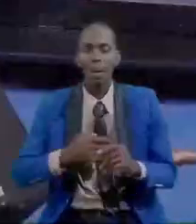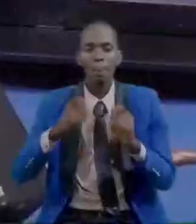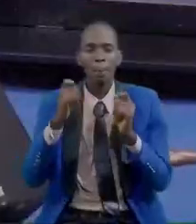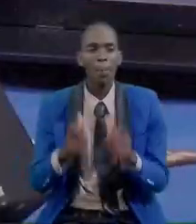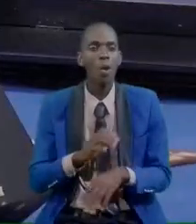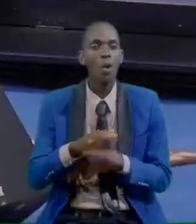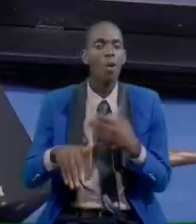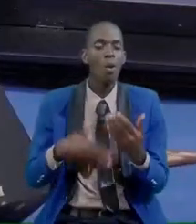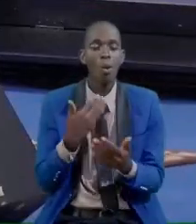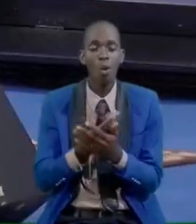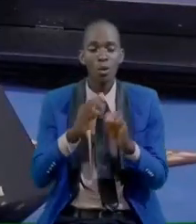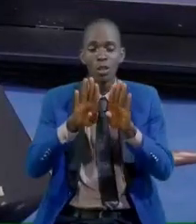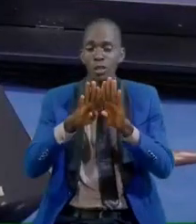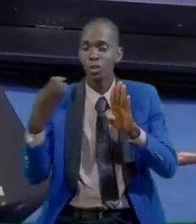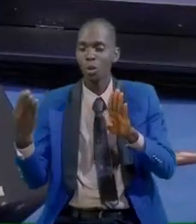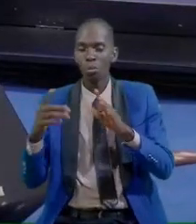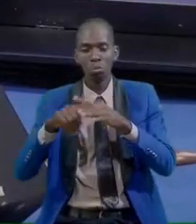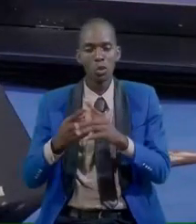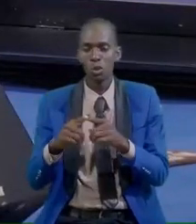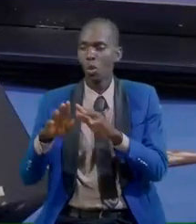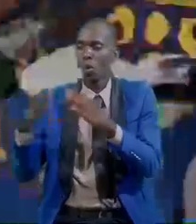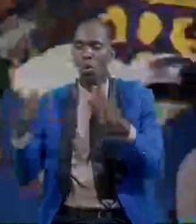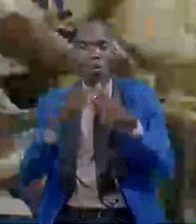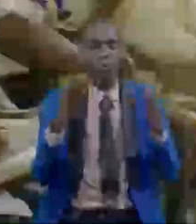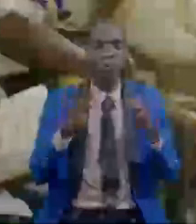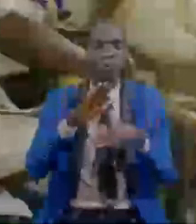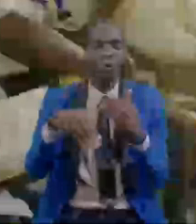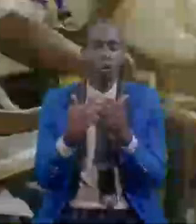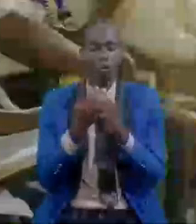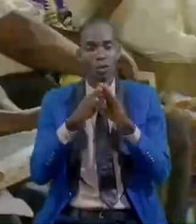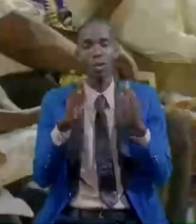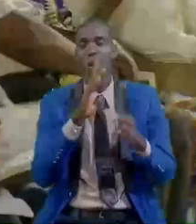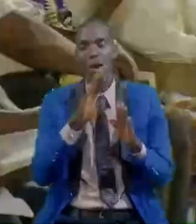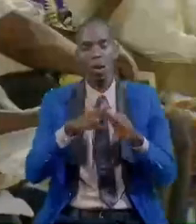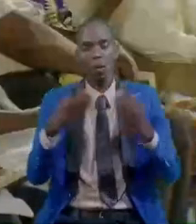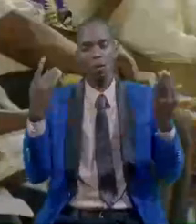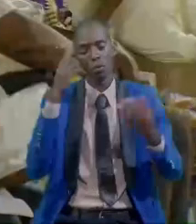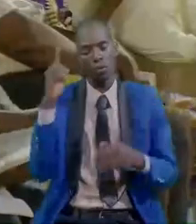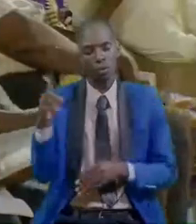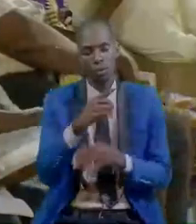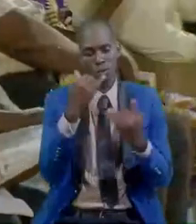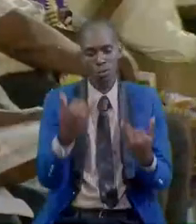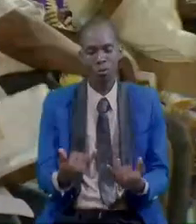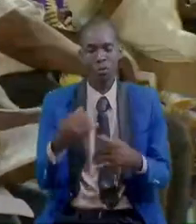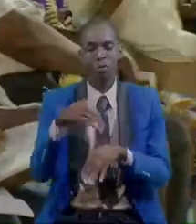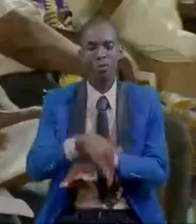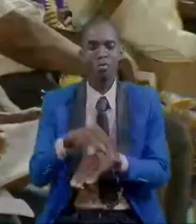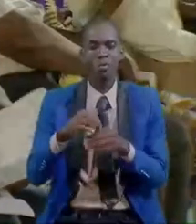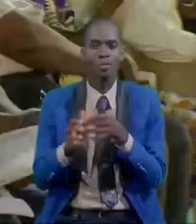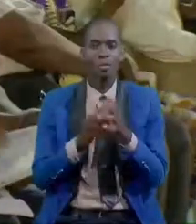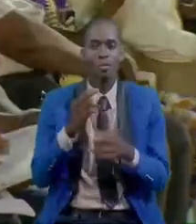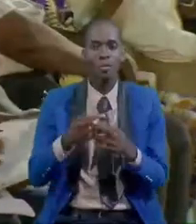portes s'ouvrirent. Les portes s'ouvriront pour toi. Toute porte fermée dans ta